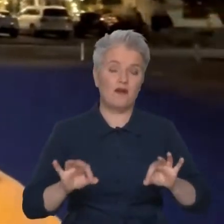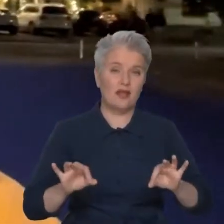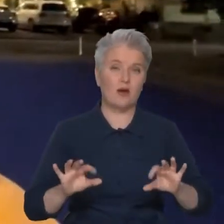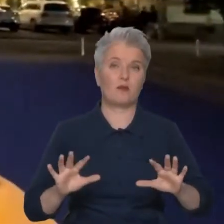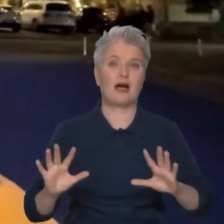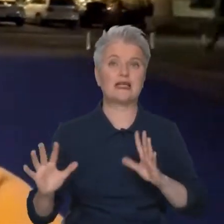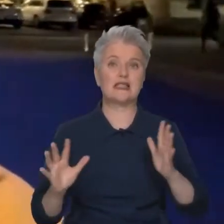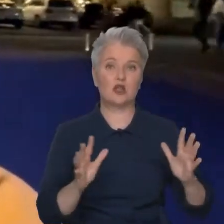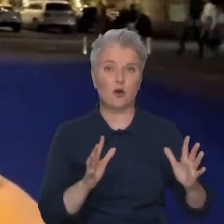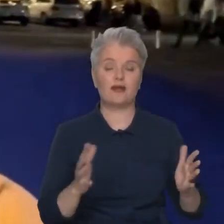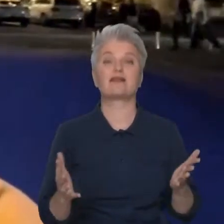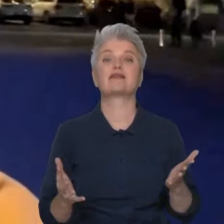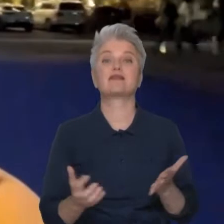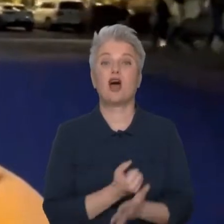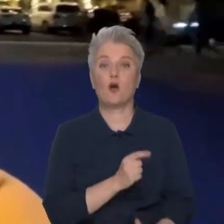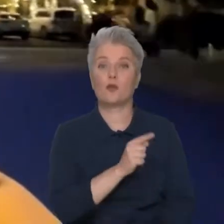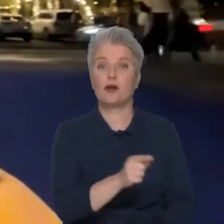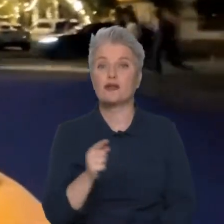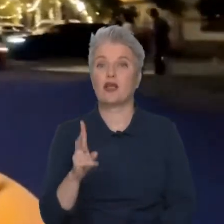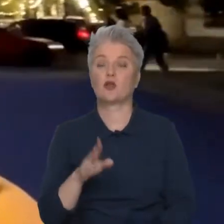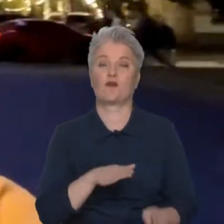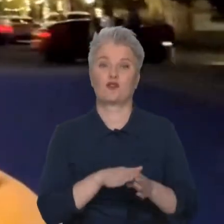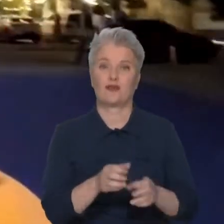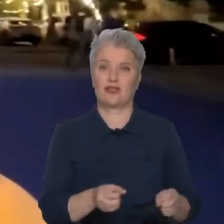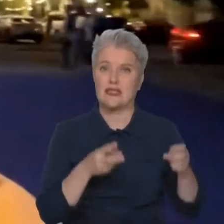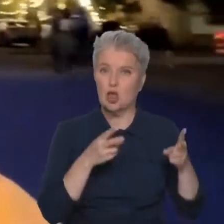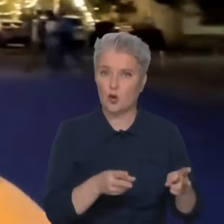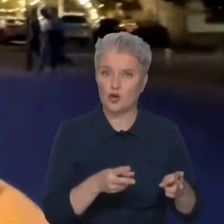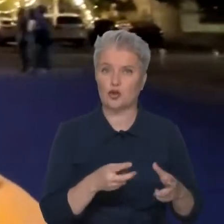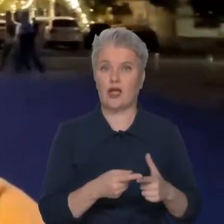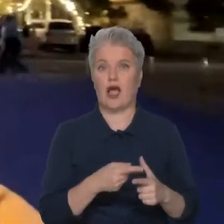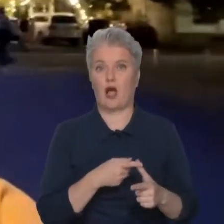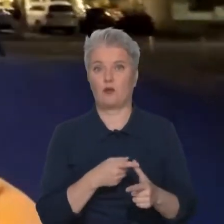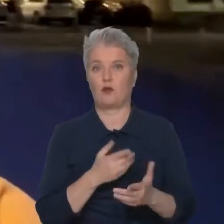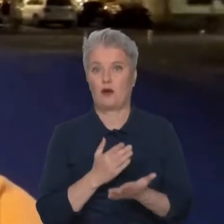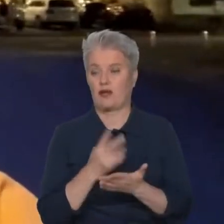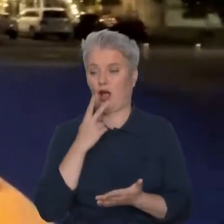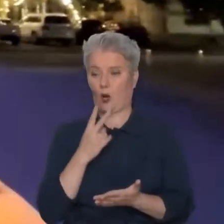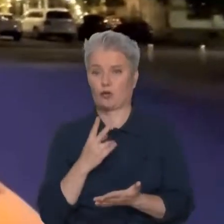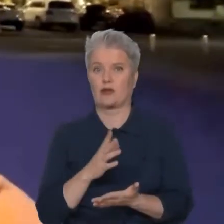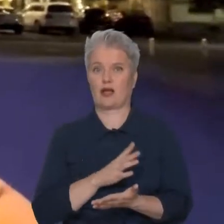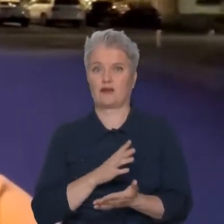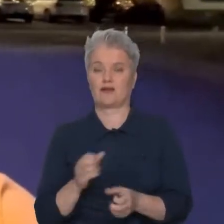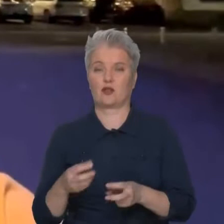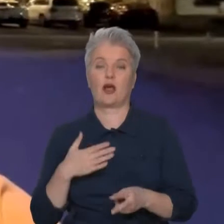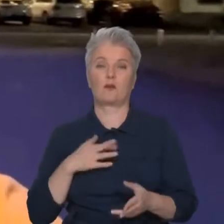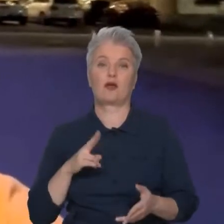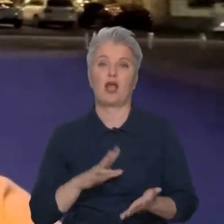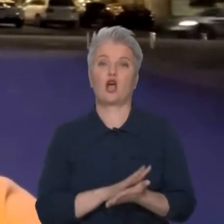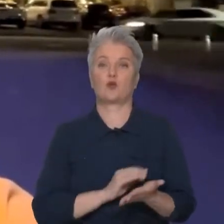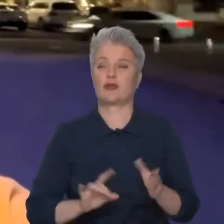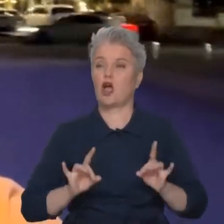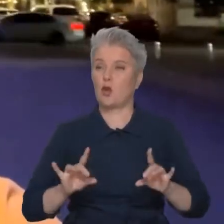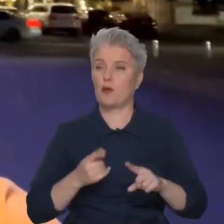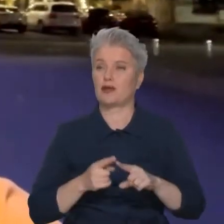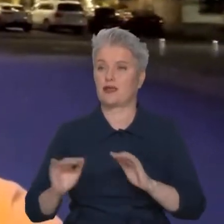знаходимо тих, хто вчинив злочин або є ознаки вчинення злочину. Тобто ми, як журналісти, розповідаємо ці